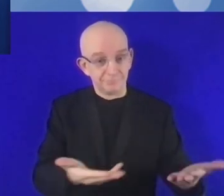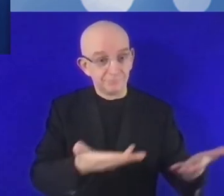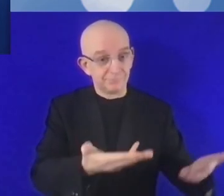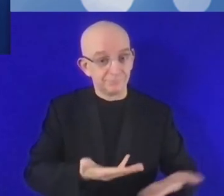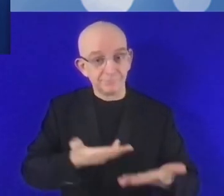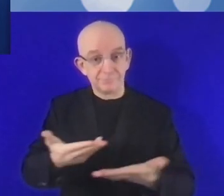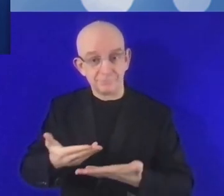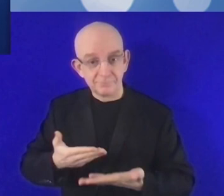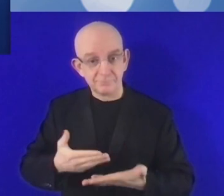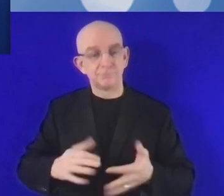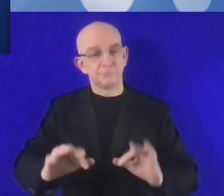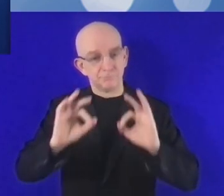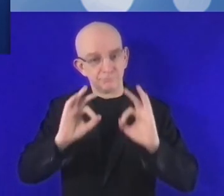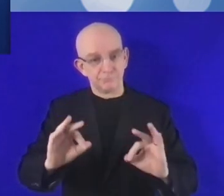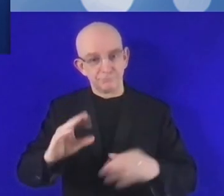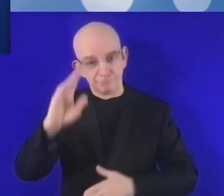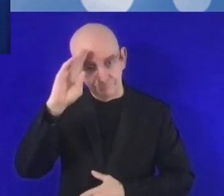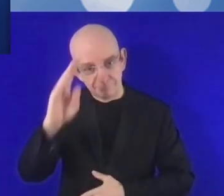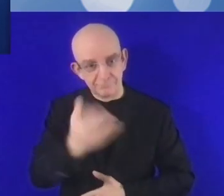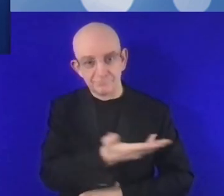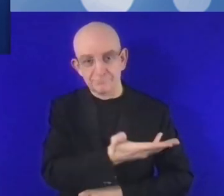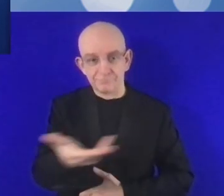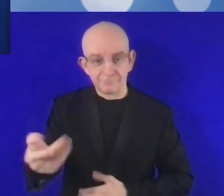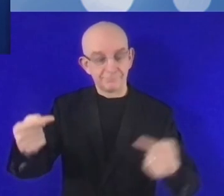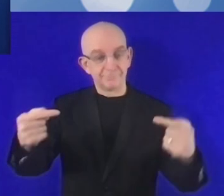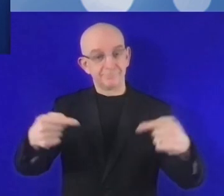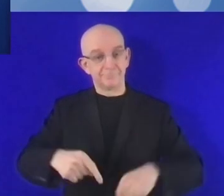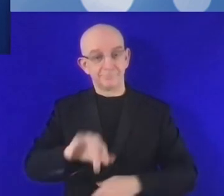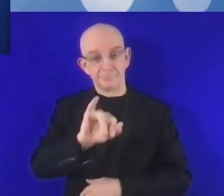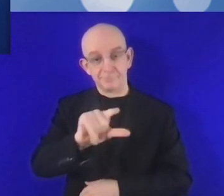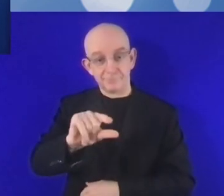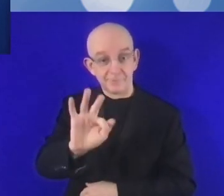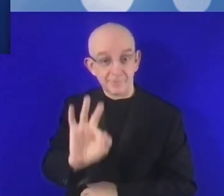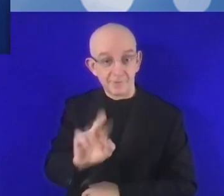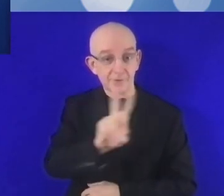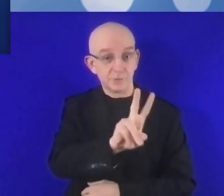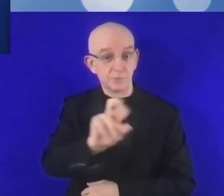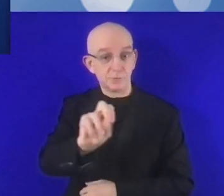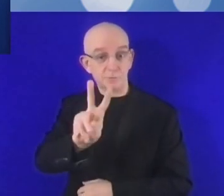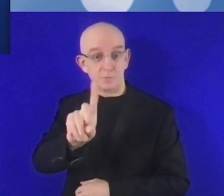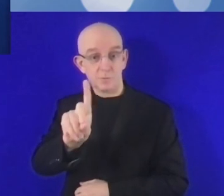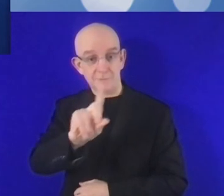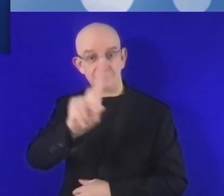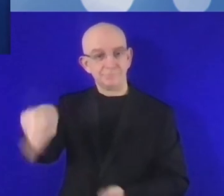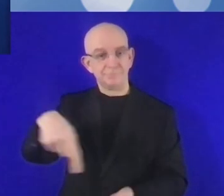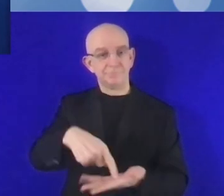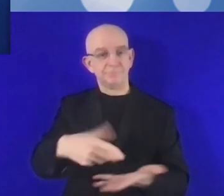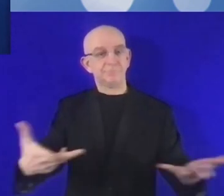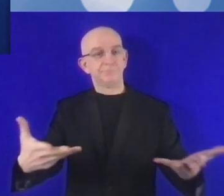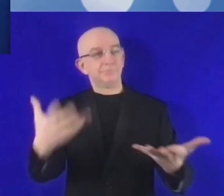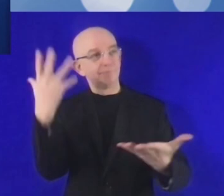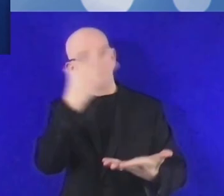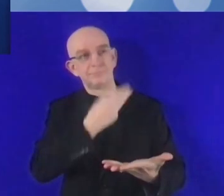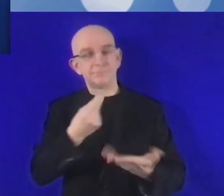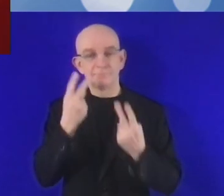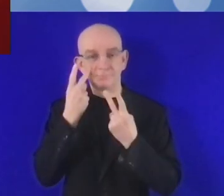большое удовольствие и настоящая честь приветствовать вас на 16-м выпуске саммита